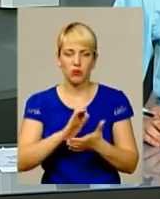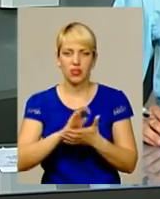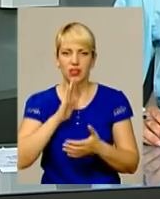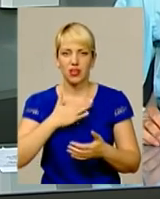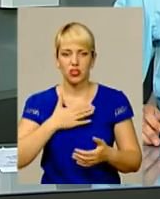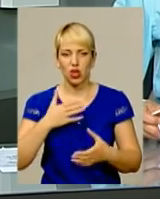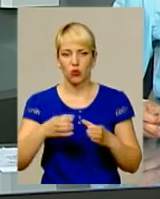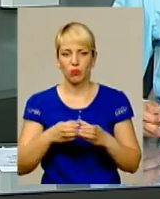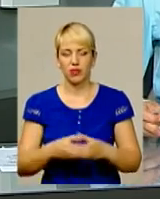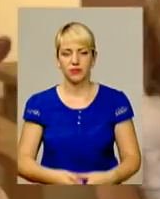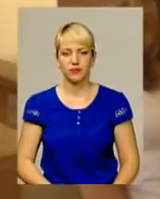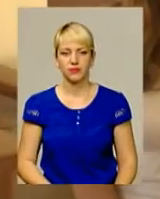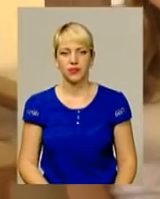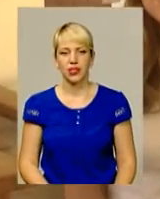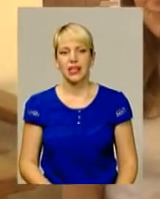знімальна група.